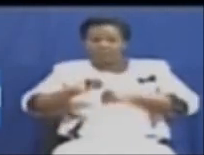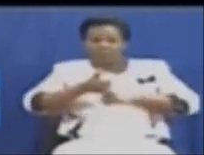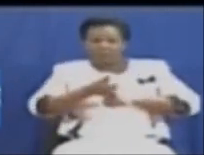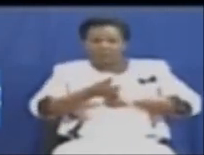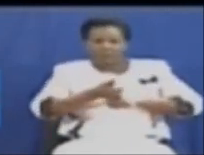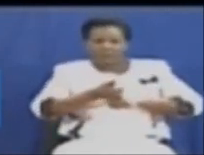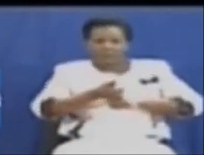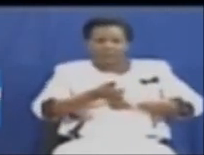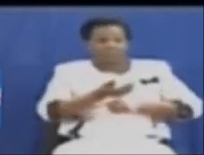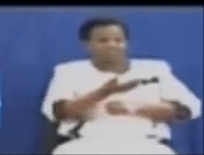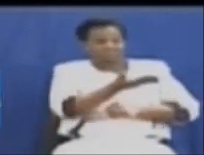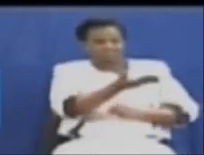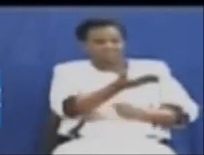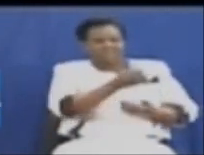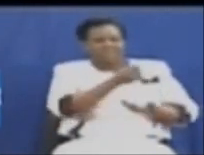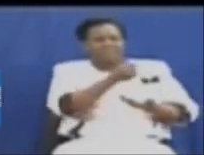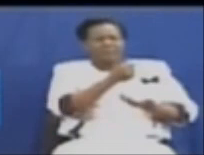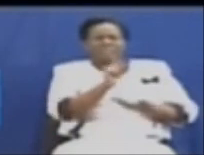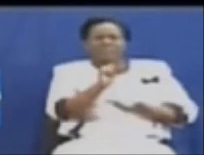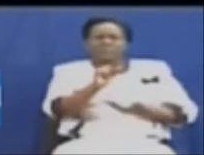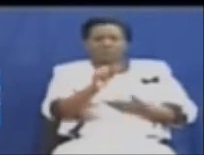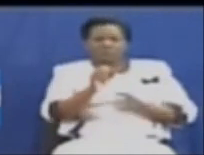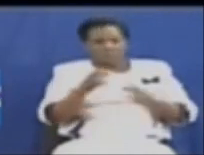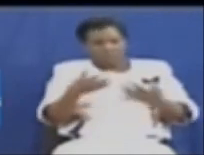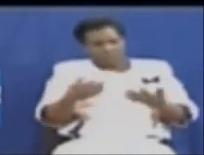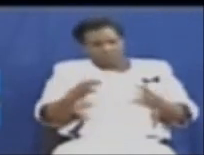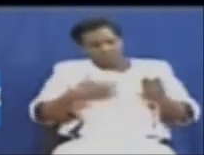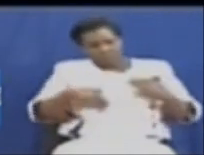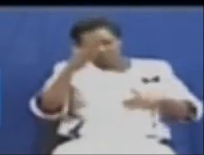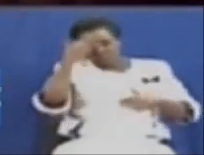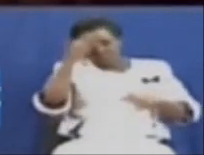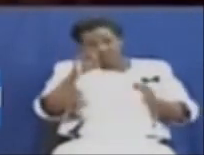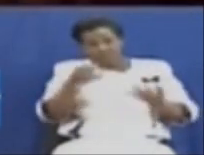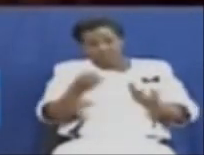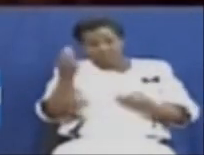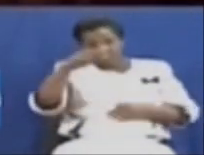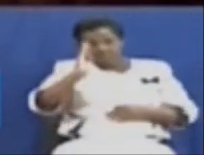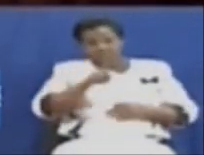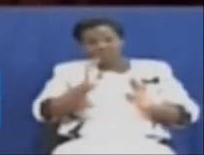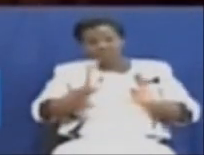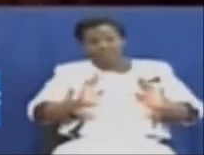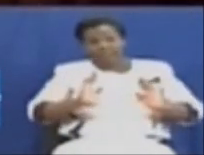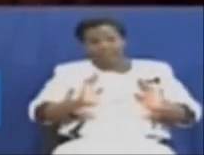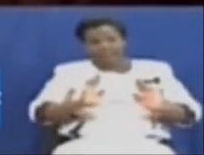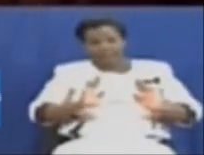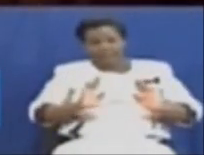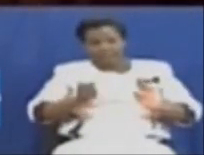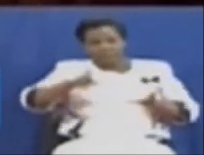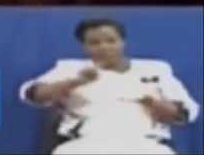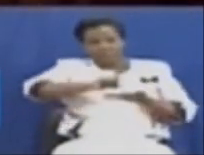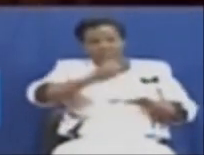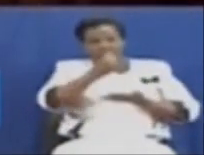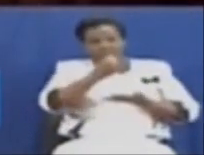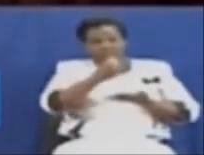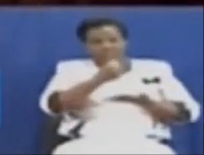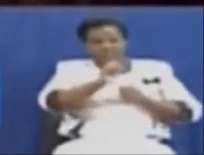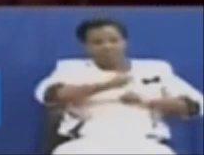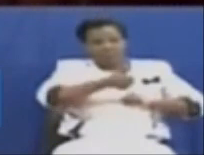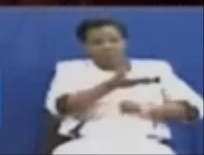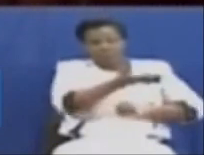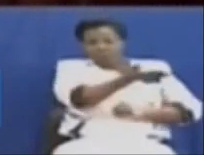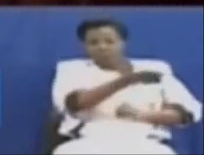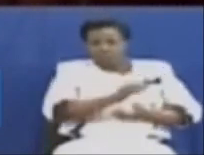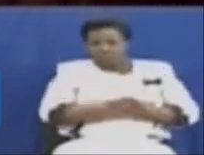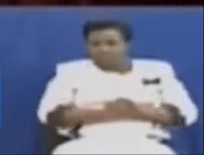sasa kuiongezea bajeti TARURA ili iweze kutekeleza majukumu yake haya makubwa ambayo